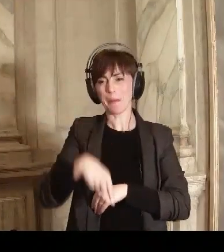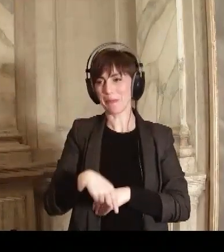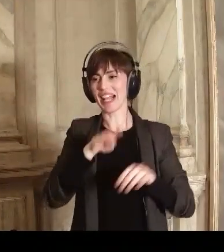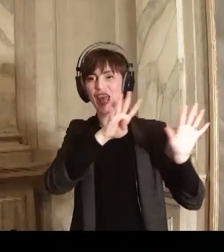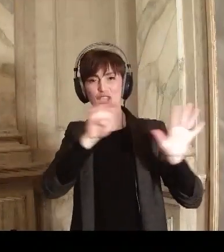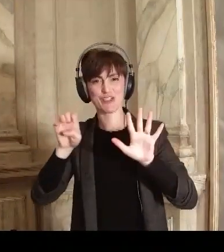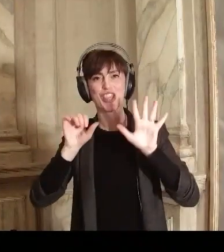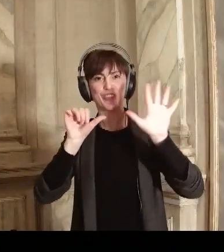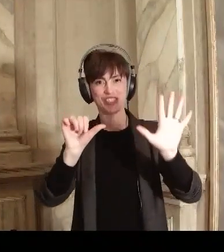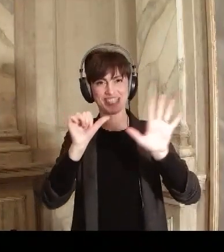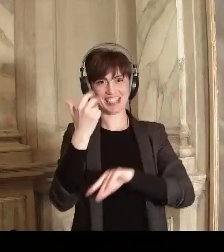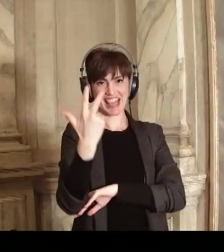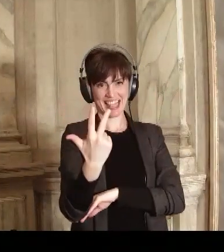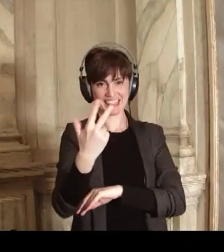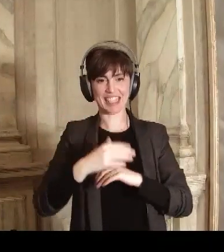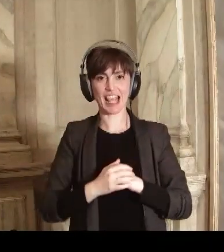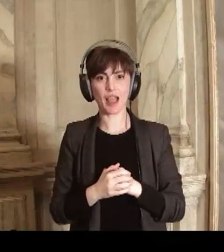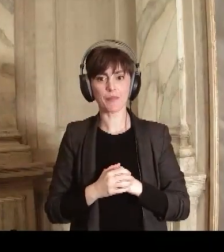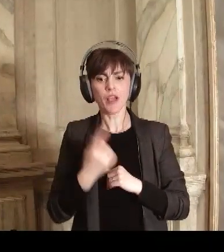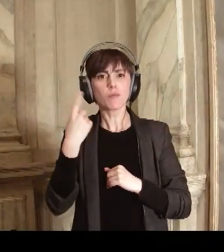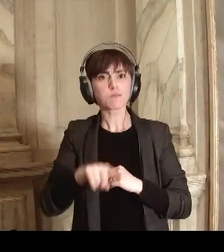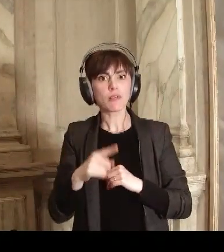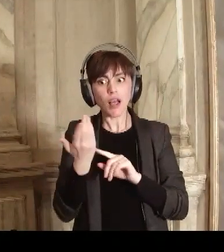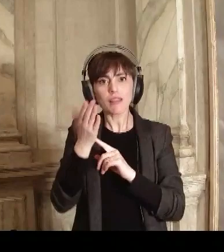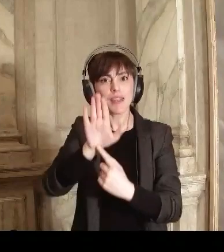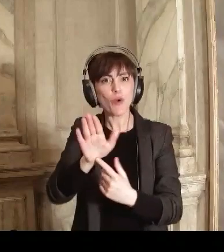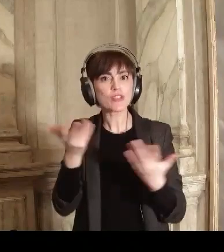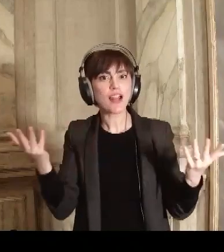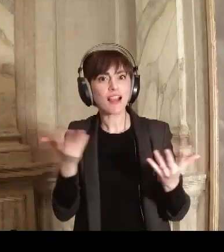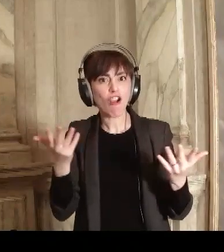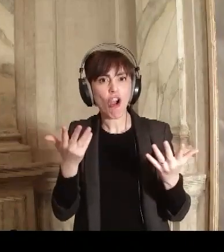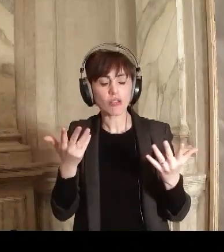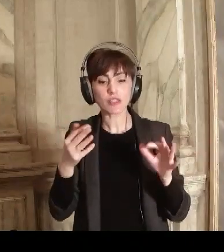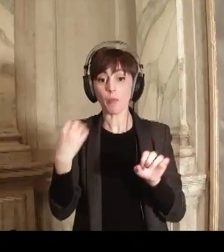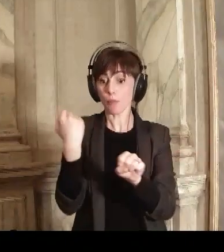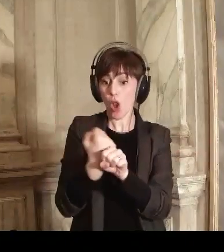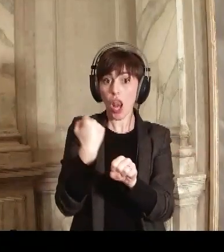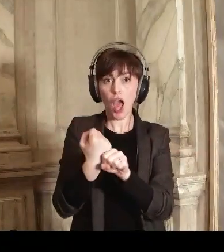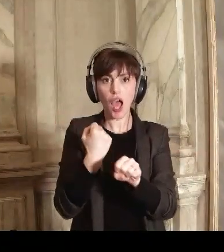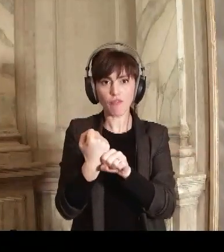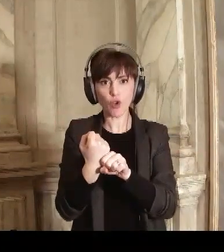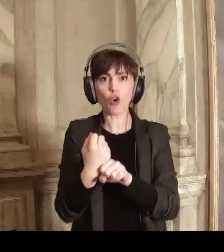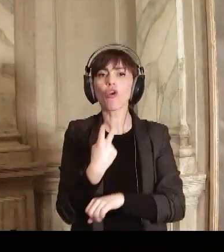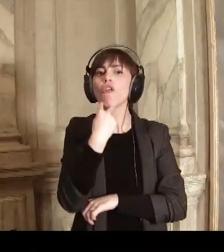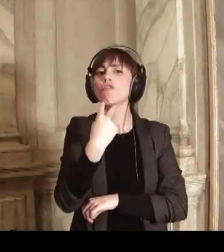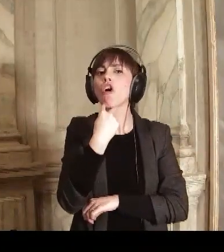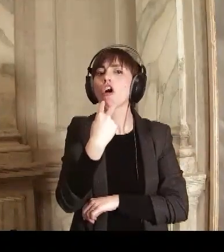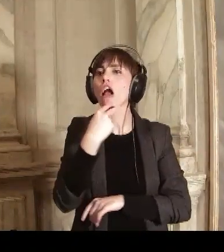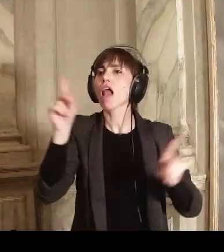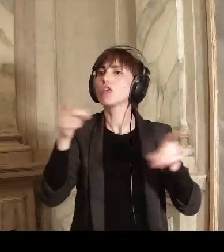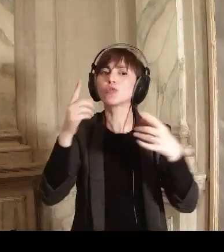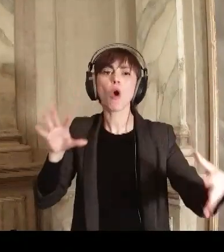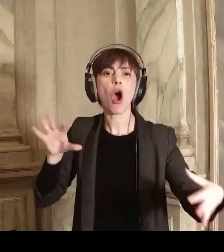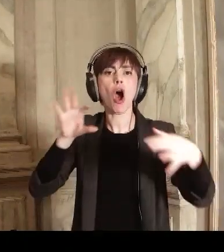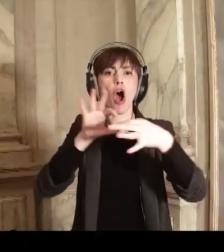stesso respiro, i suoi stessi gesti vocali per creare un ambiente tecnologico unico ma anche molto